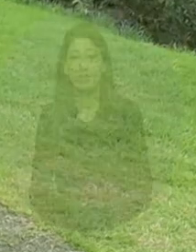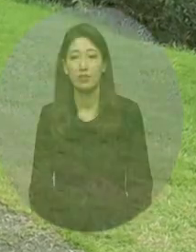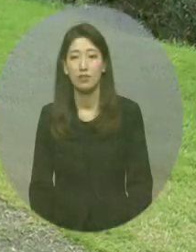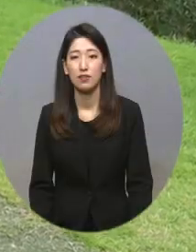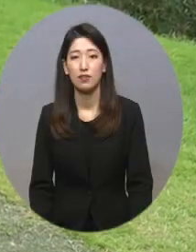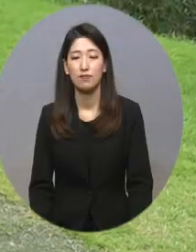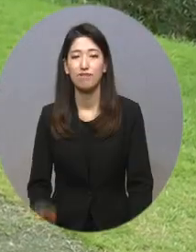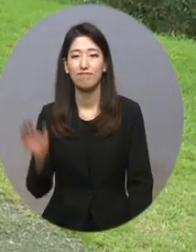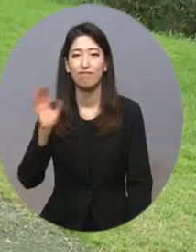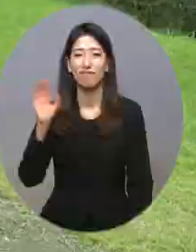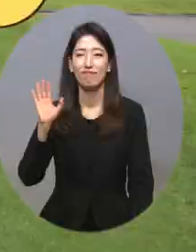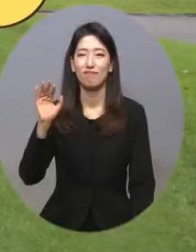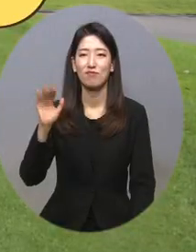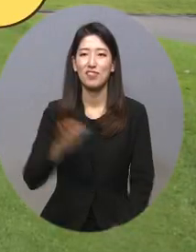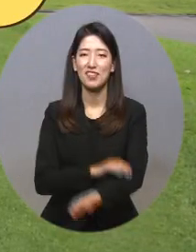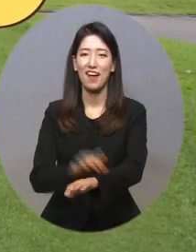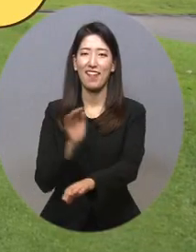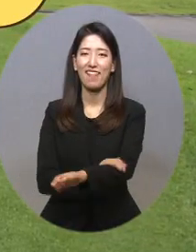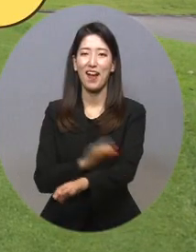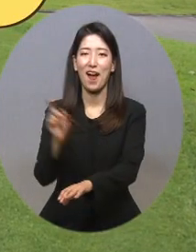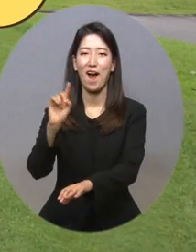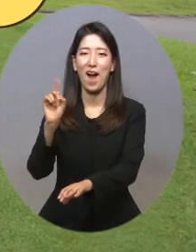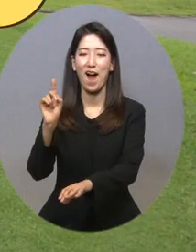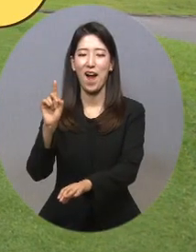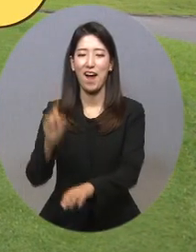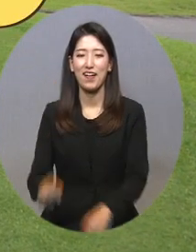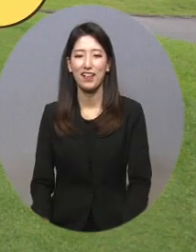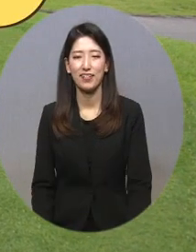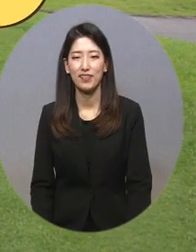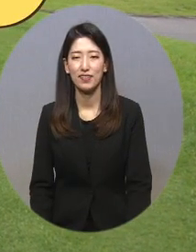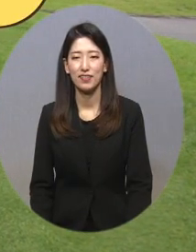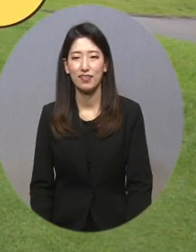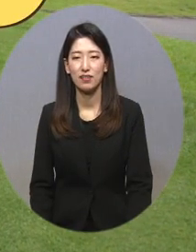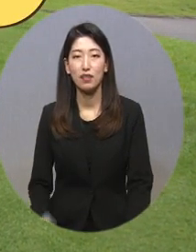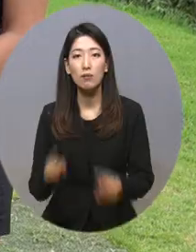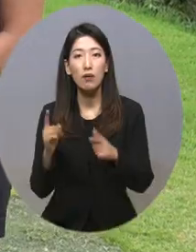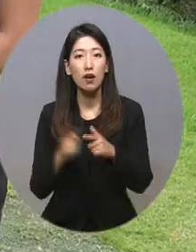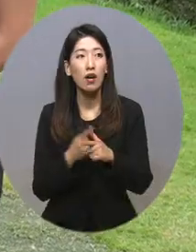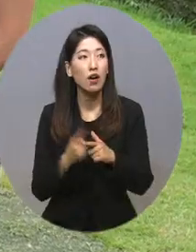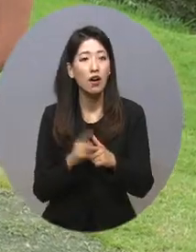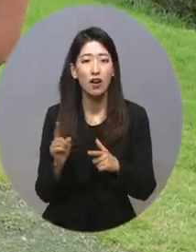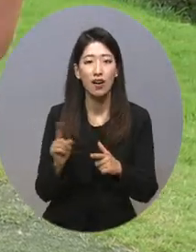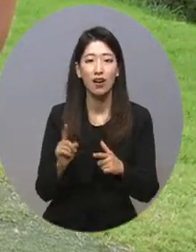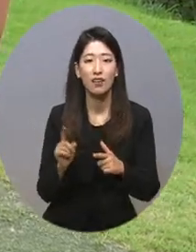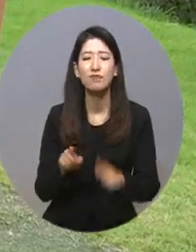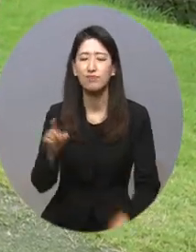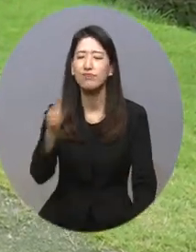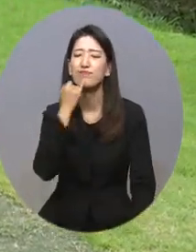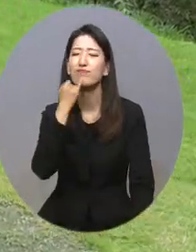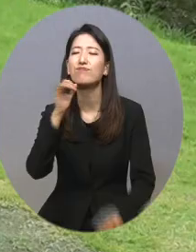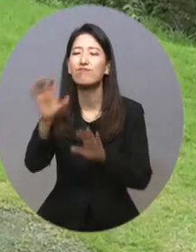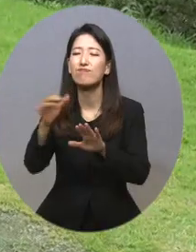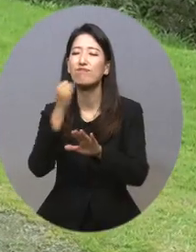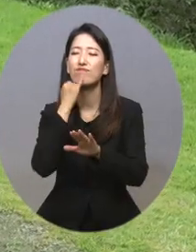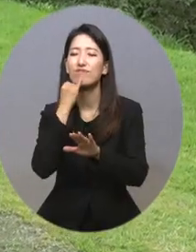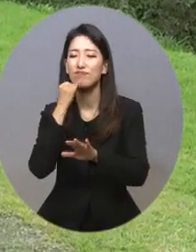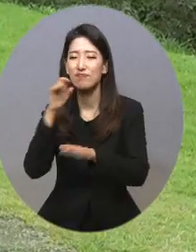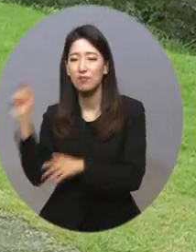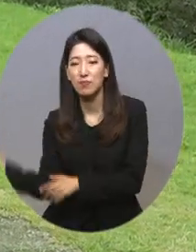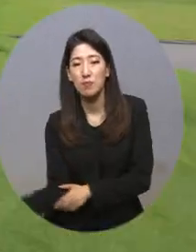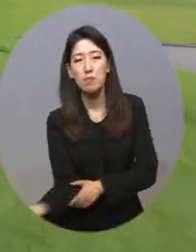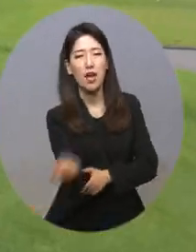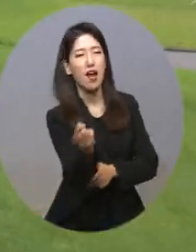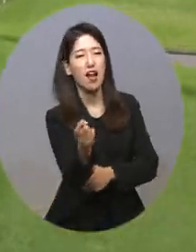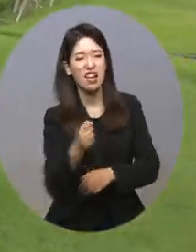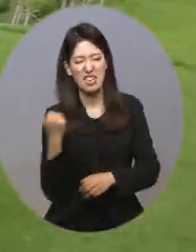영훈아, 너 지금 굿보이. 굿보이. 아, 안 튀었어, 안 나왔어. 괜찮아, 넌 할 만큼 다 했어. 영훈아, 너 오빠 다 했어. 할 만큼 다 밥값 다 했어.